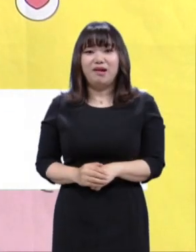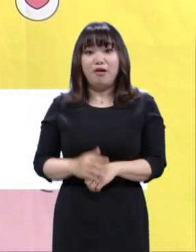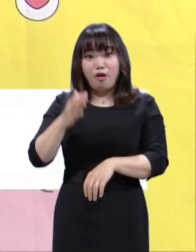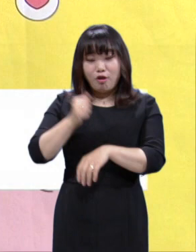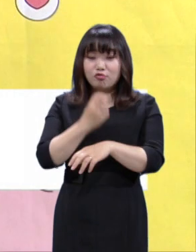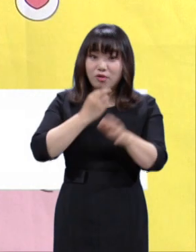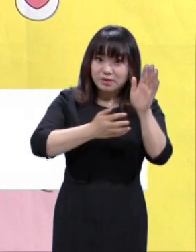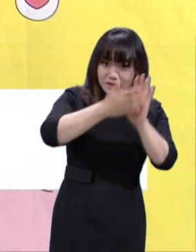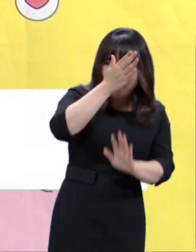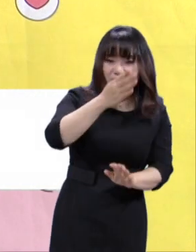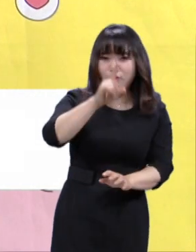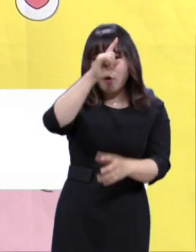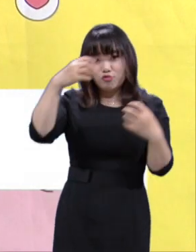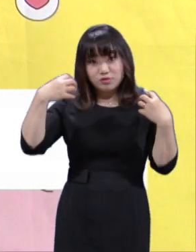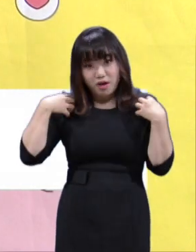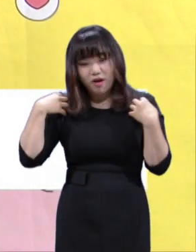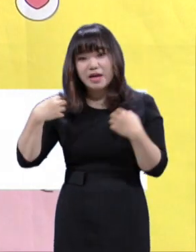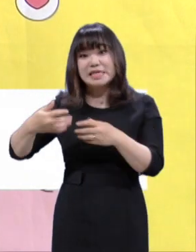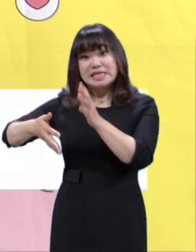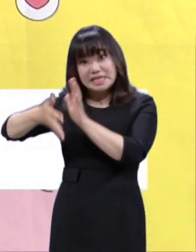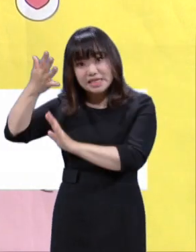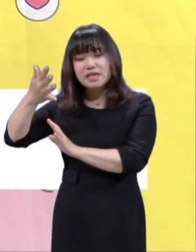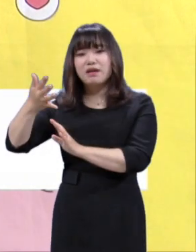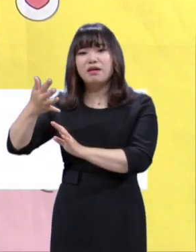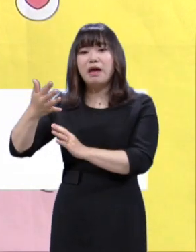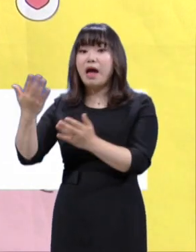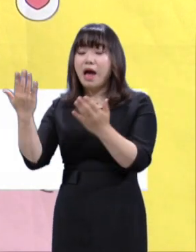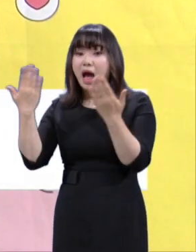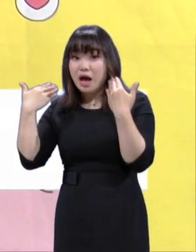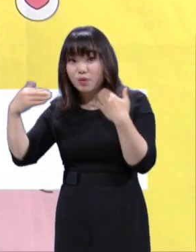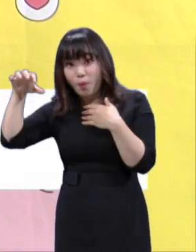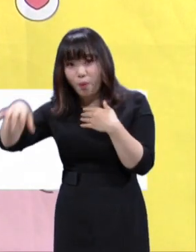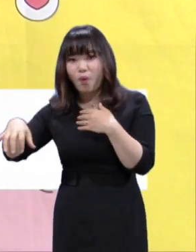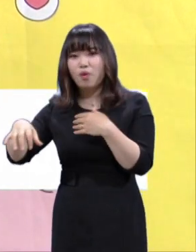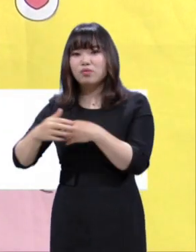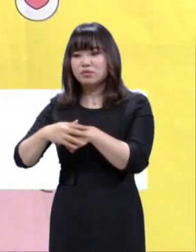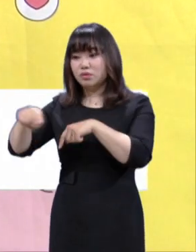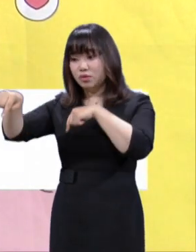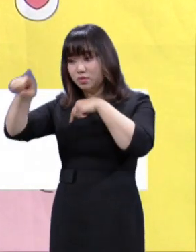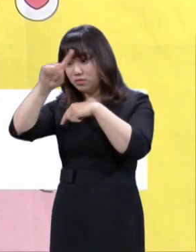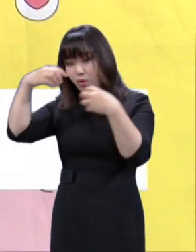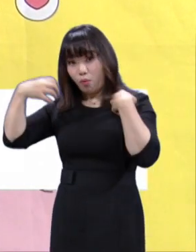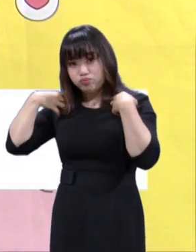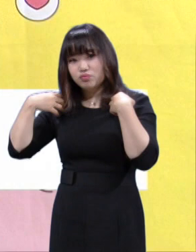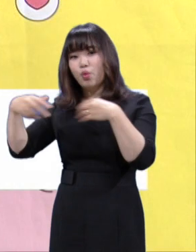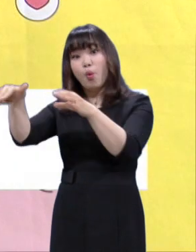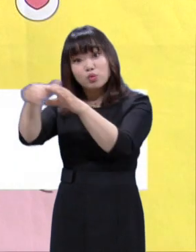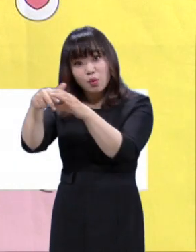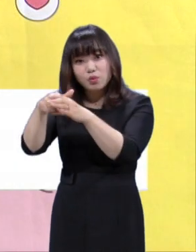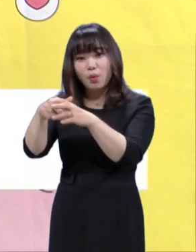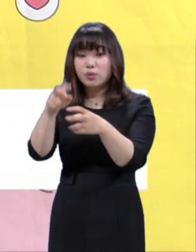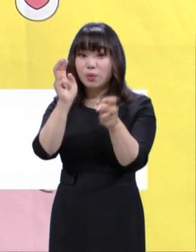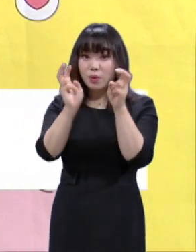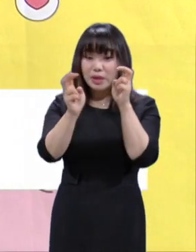시, 학교, 그리고 그 기초지자체, 각종 종교단체,